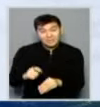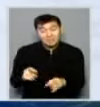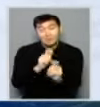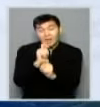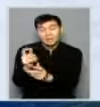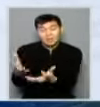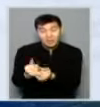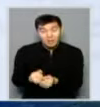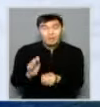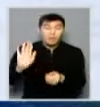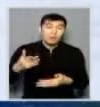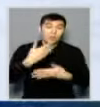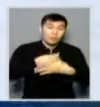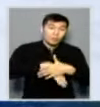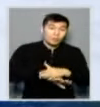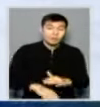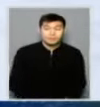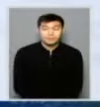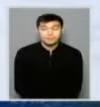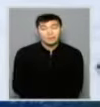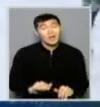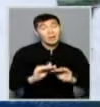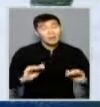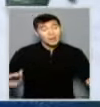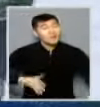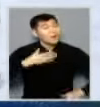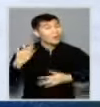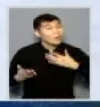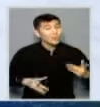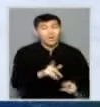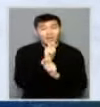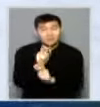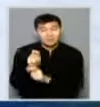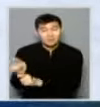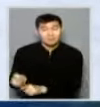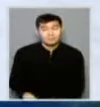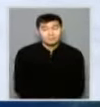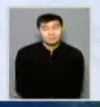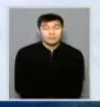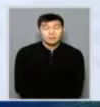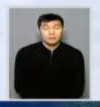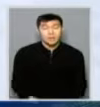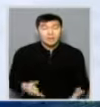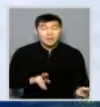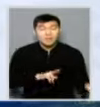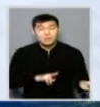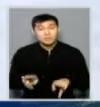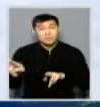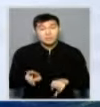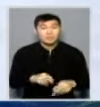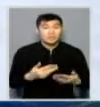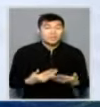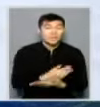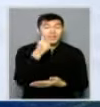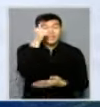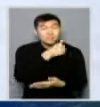алып, подарок. Егер бір не болса да балдарға дейін қуаныш сыйлау, сол жаңа жылды аздап почувствовать, жаңа жыл